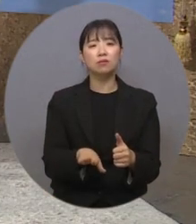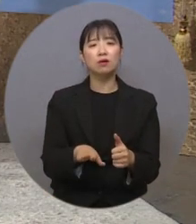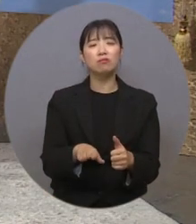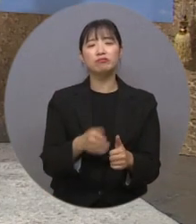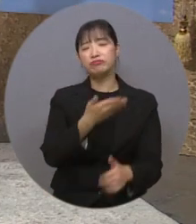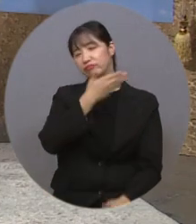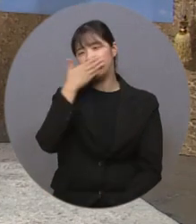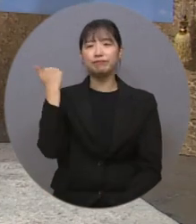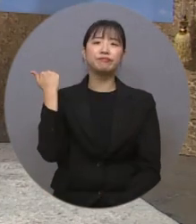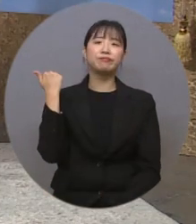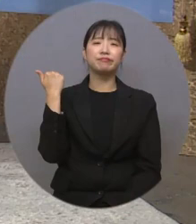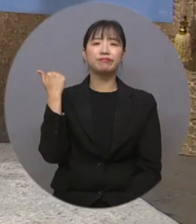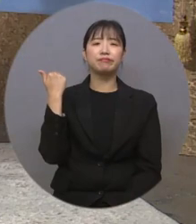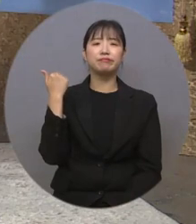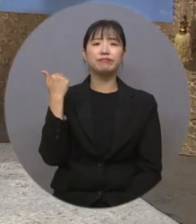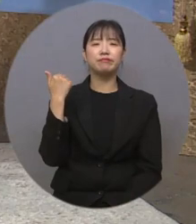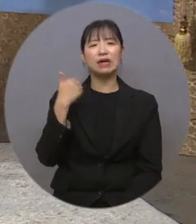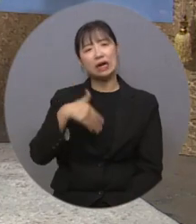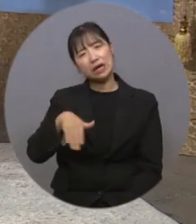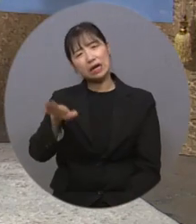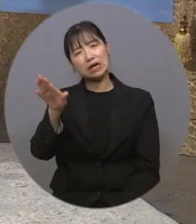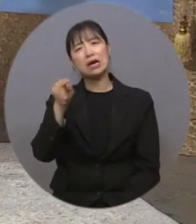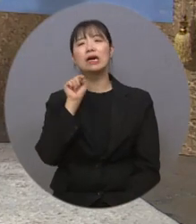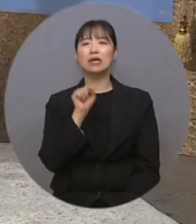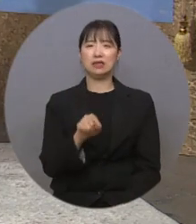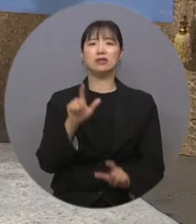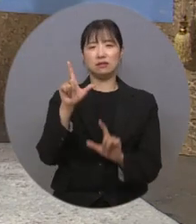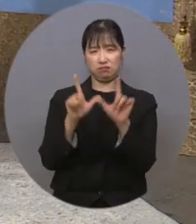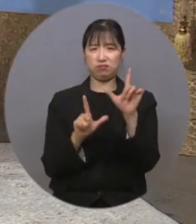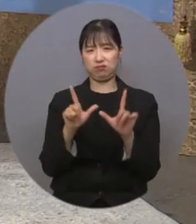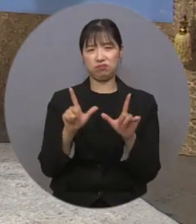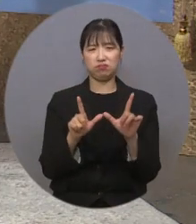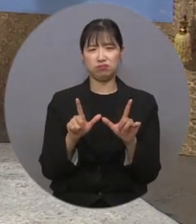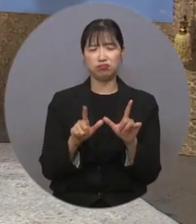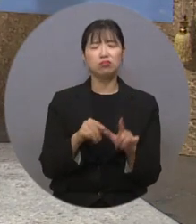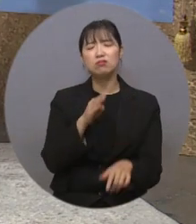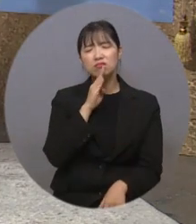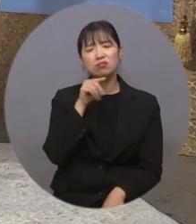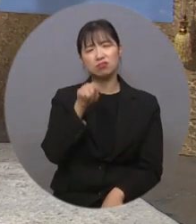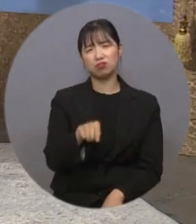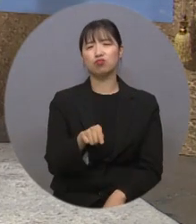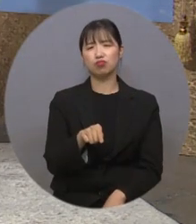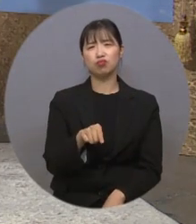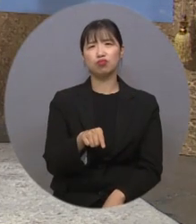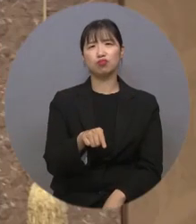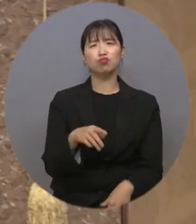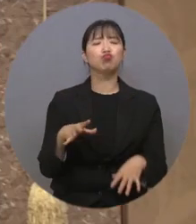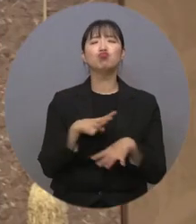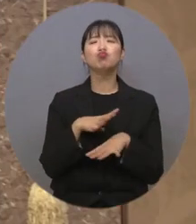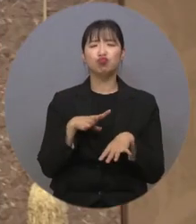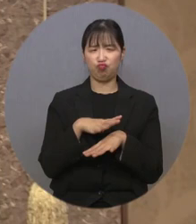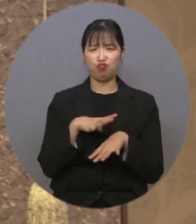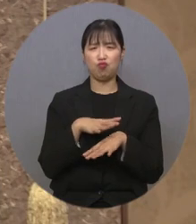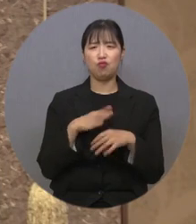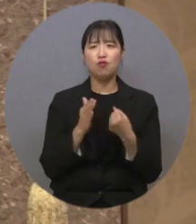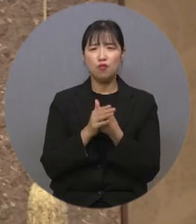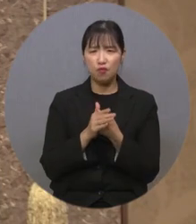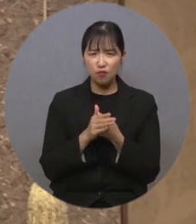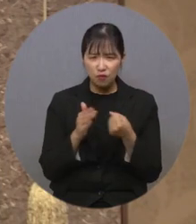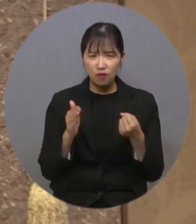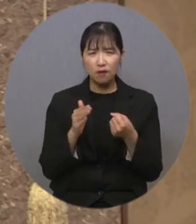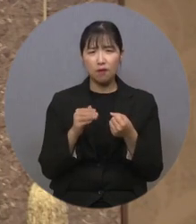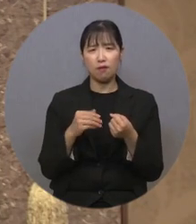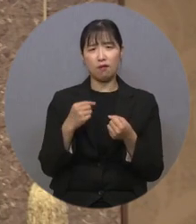척 그냥 지나가 버리는 것이 우리들의 현실이죠. 정말 그것은 무섭기 때문에 네.